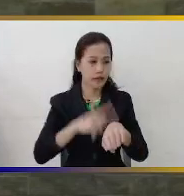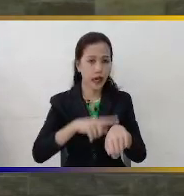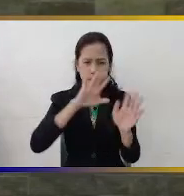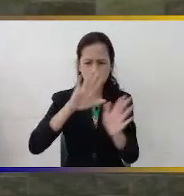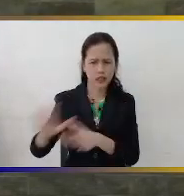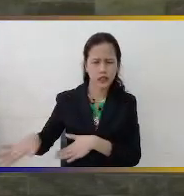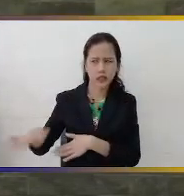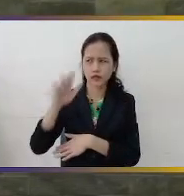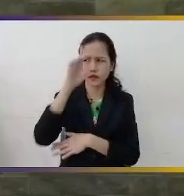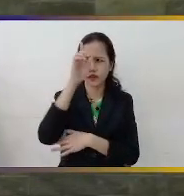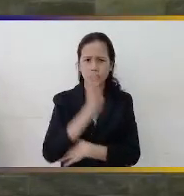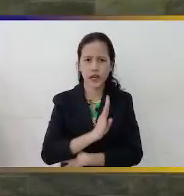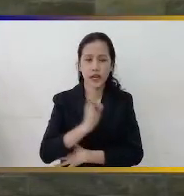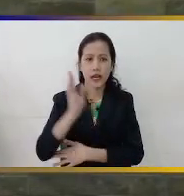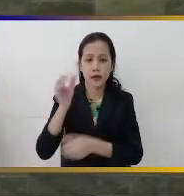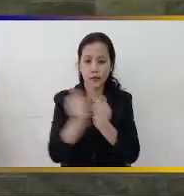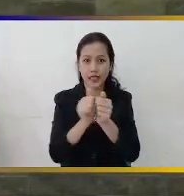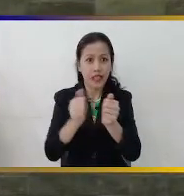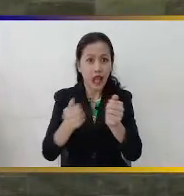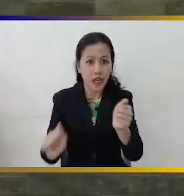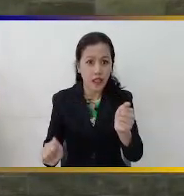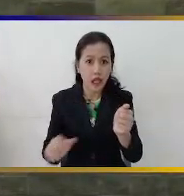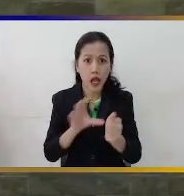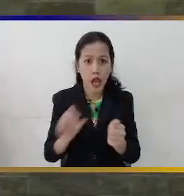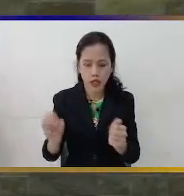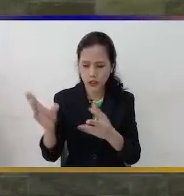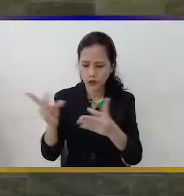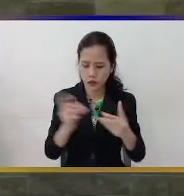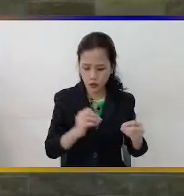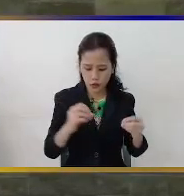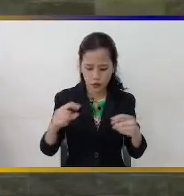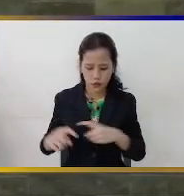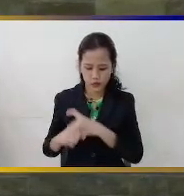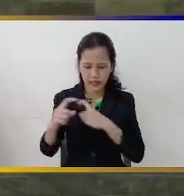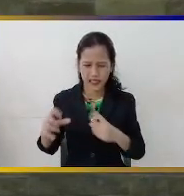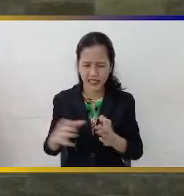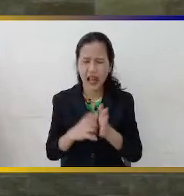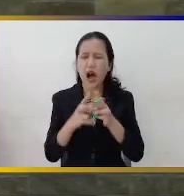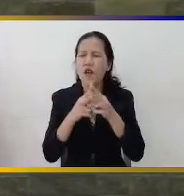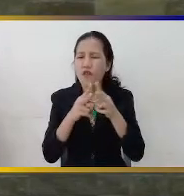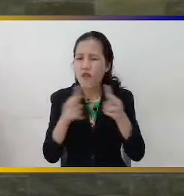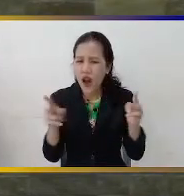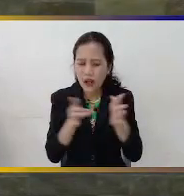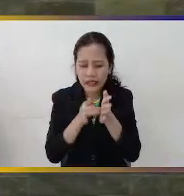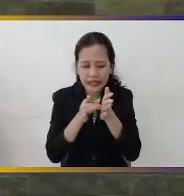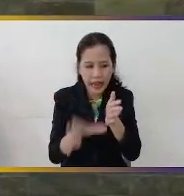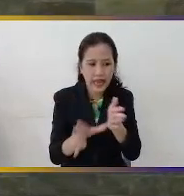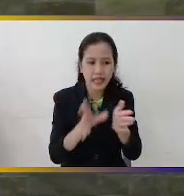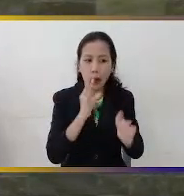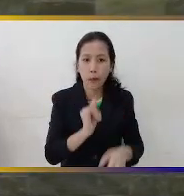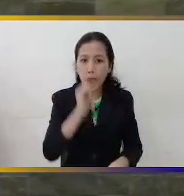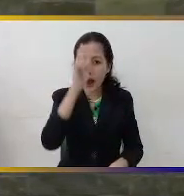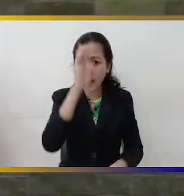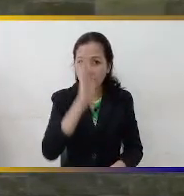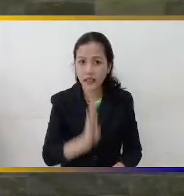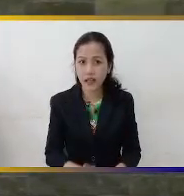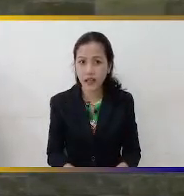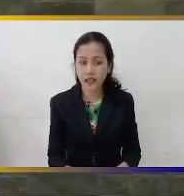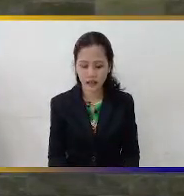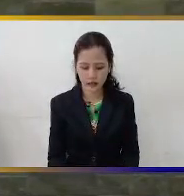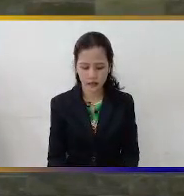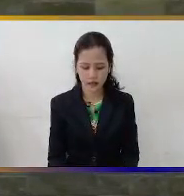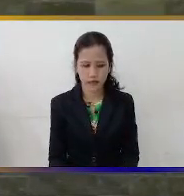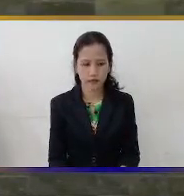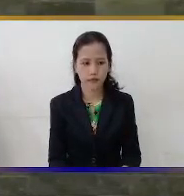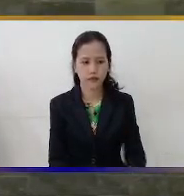ng kasalanan na kung saan hate na hate ng Diyos. And then here comes the prophet, bibigyan sila ng warning na kapag